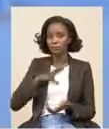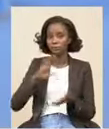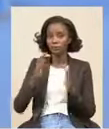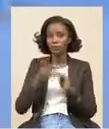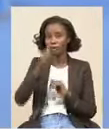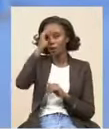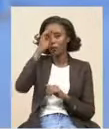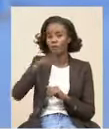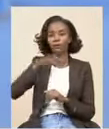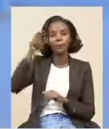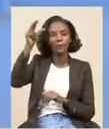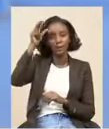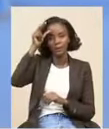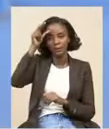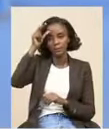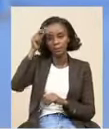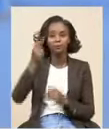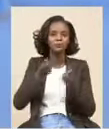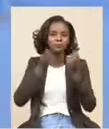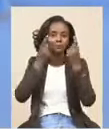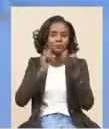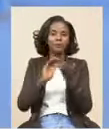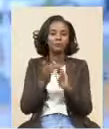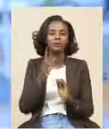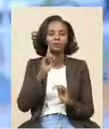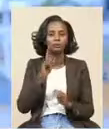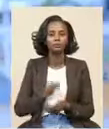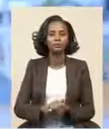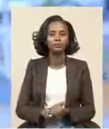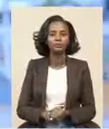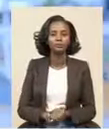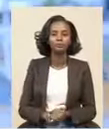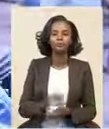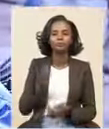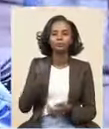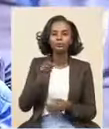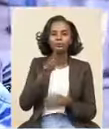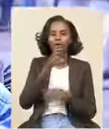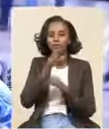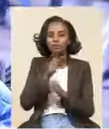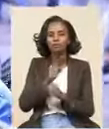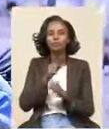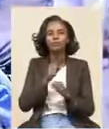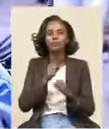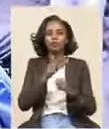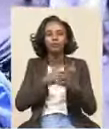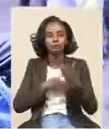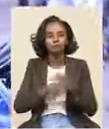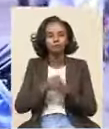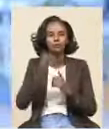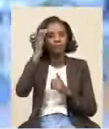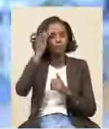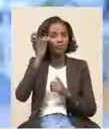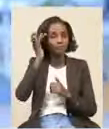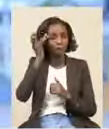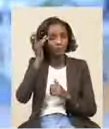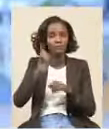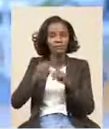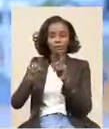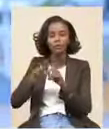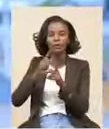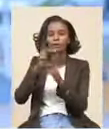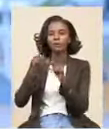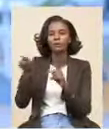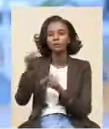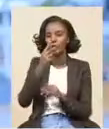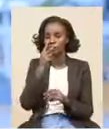ቢንያምን የተረዳንበት ሁኔታ አለ። እነዚህ አረጋውያንን፣ አቅመ ደካሞችን፣ አካል ጉዳተኞችን፣ አእምሮ ህሙማንም በየቦታው ልክ ይህንን